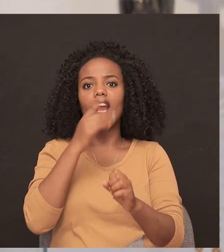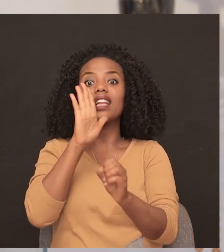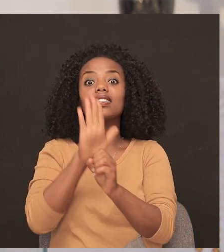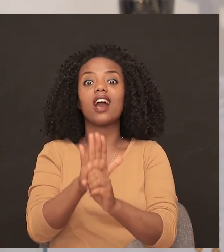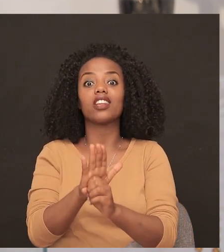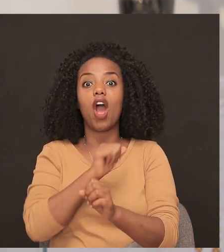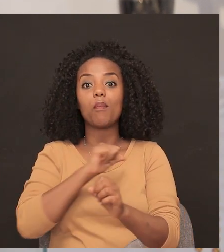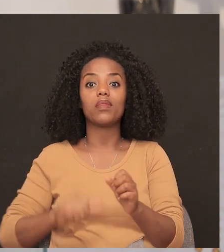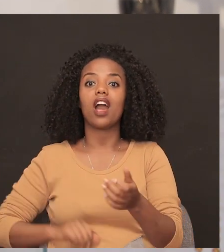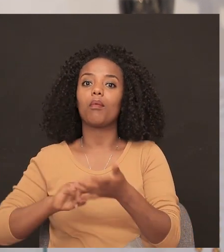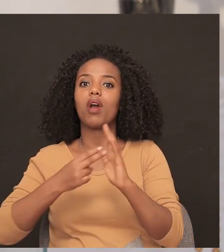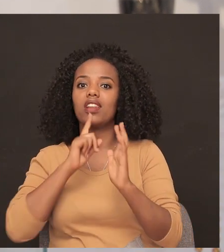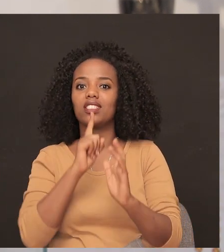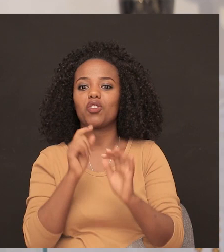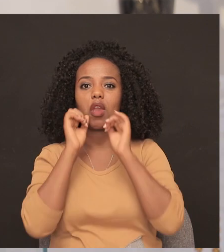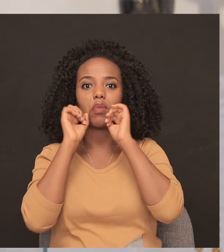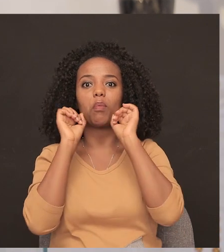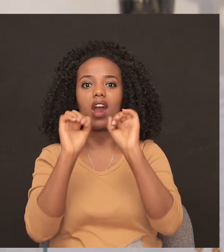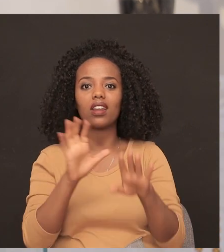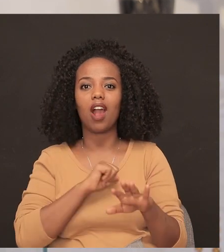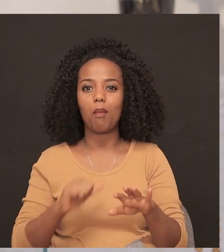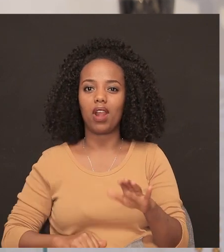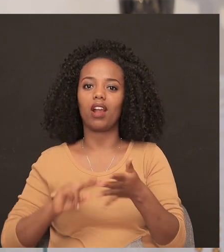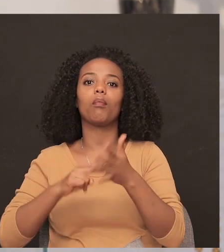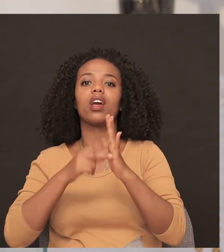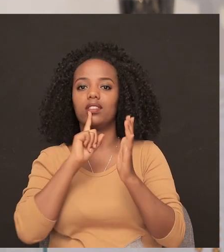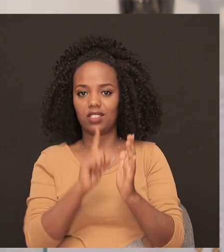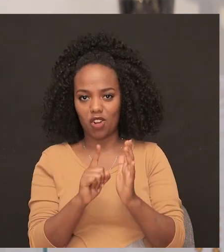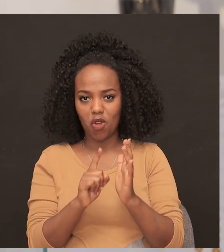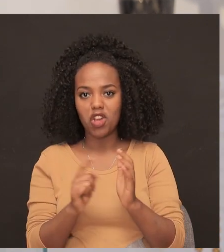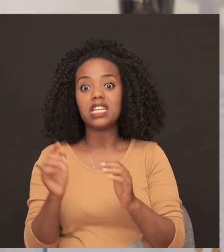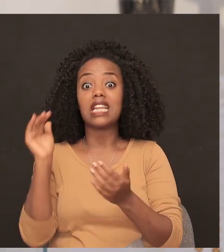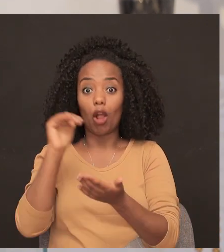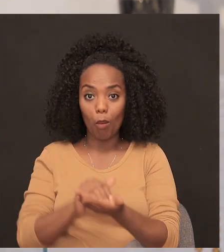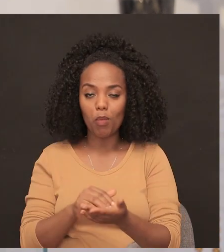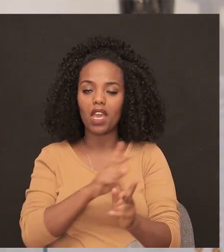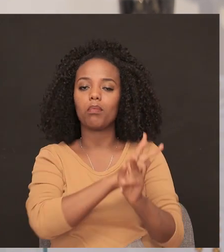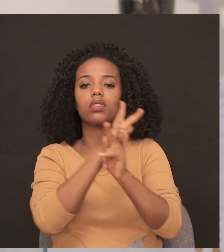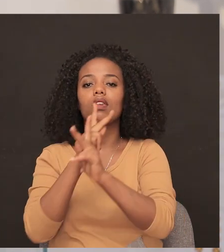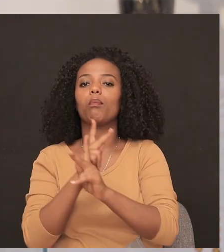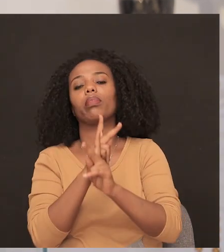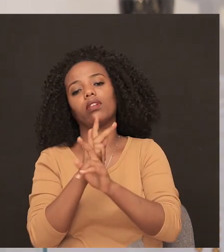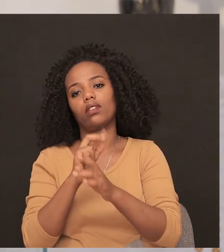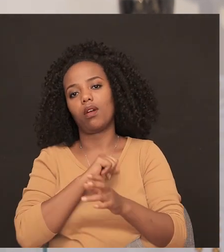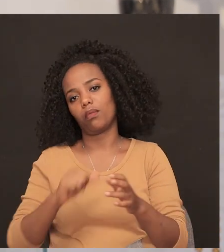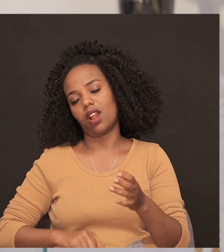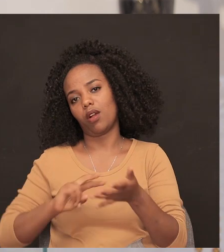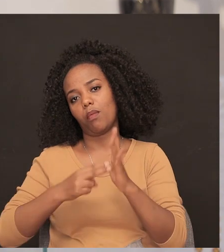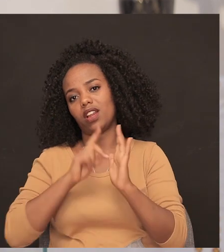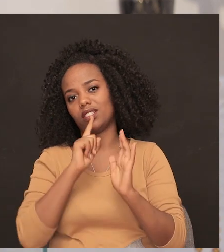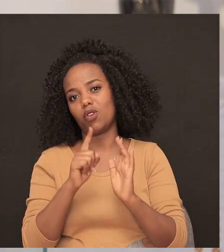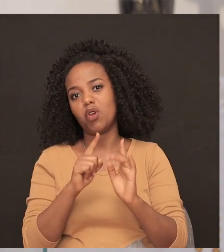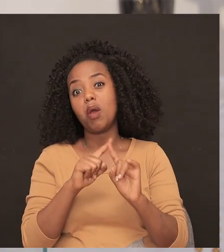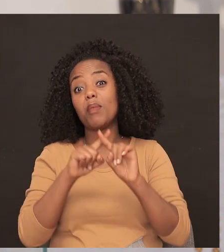ነው። የሚባርክ አምላክ ማለት ነው። ደግሞም የሚጠብቅ አምላክ ማለት ነው።